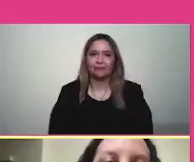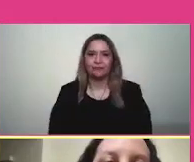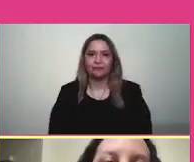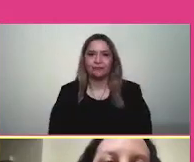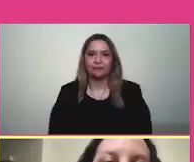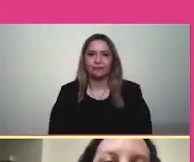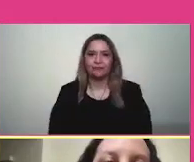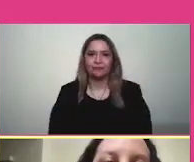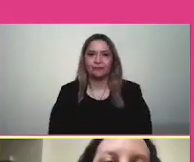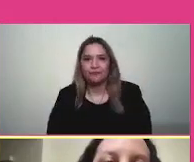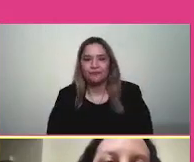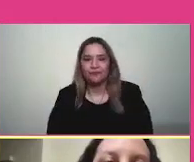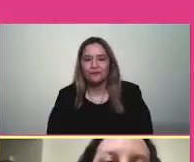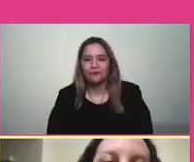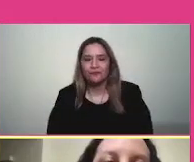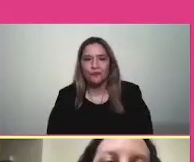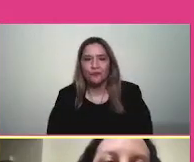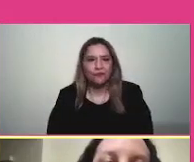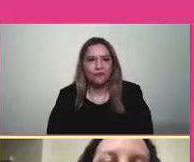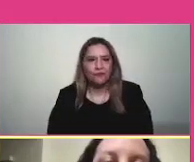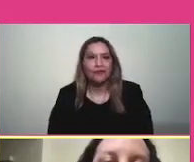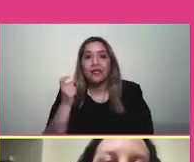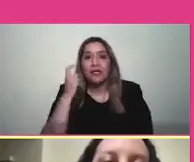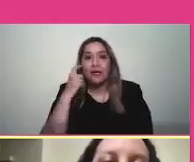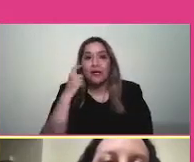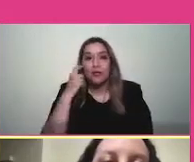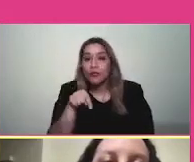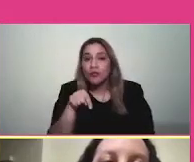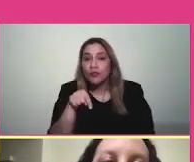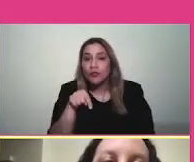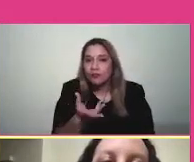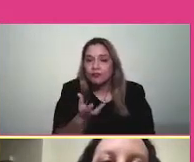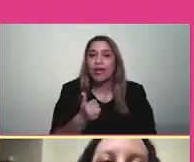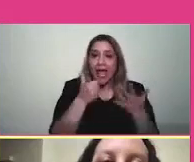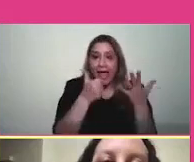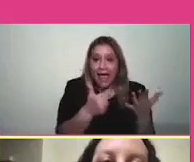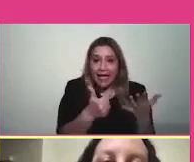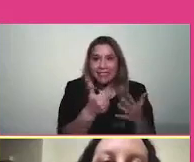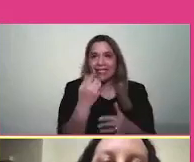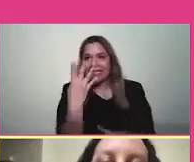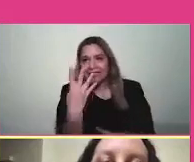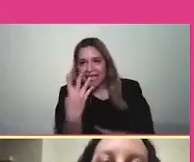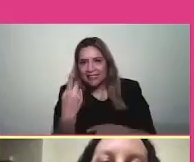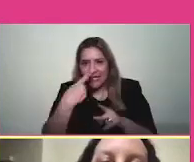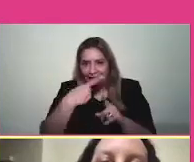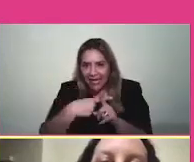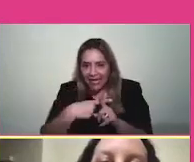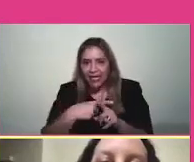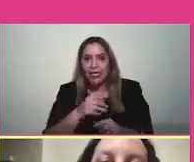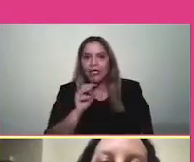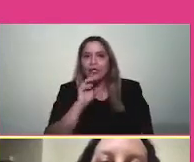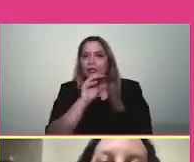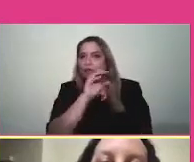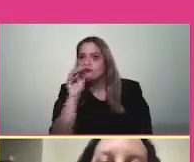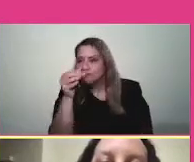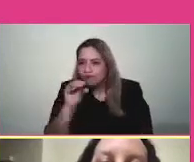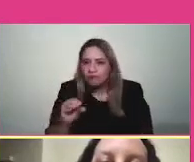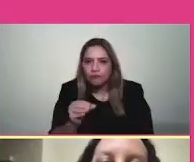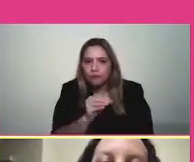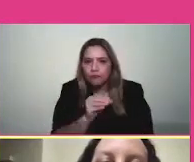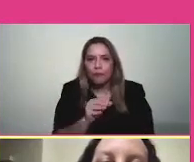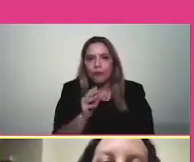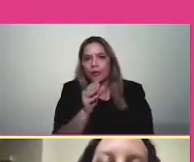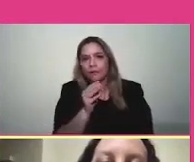να δούμε πού θα φτάσουμε. 6 και 4. Προς τα πού θες να πάμε, Αγγελική? Προς τα δω